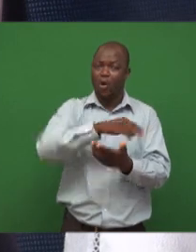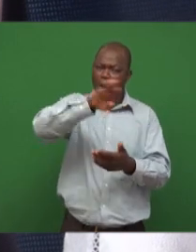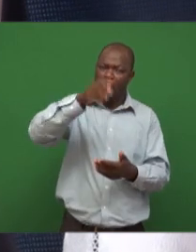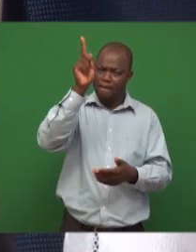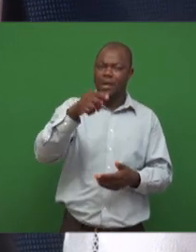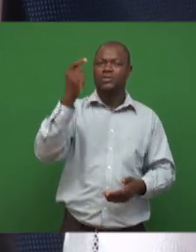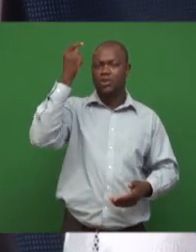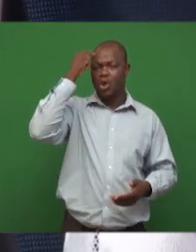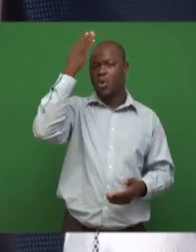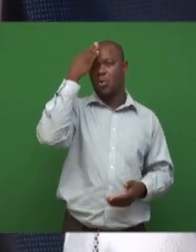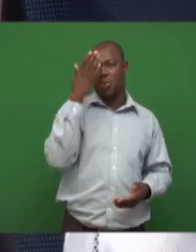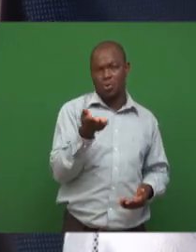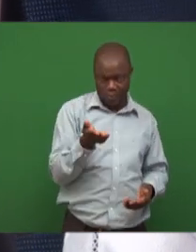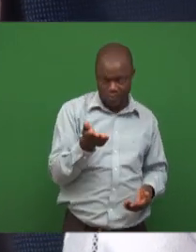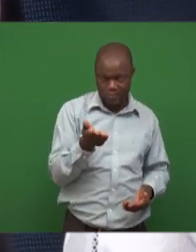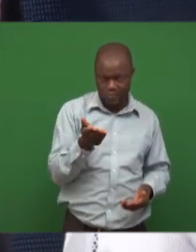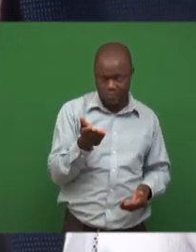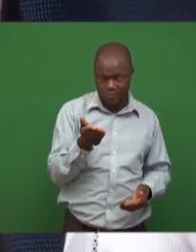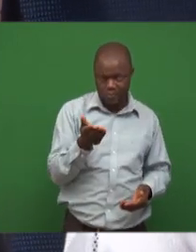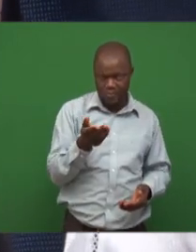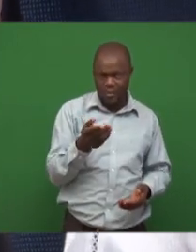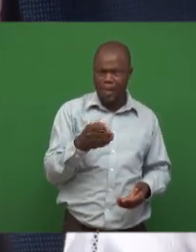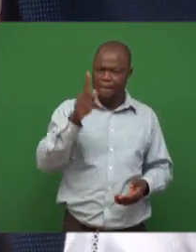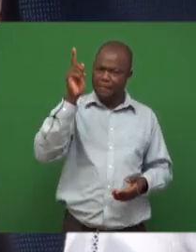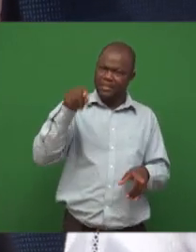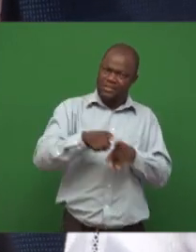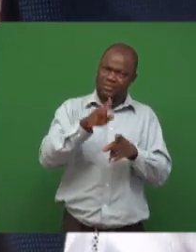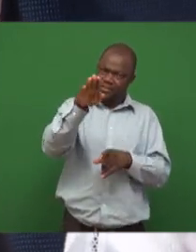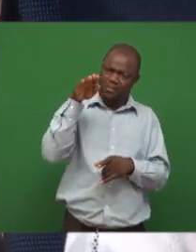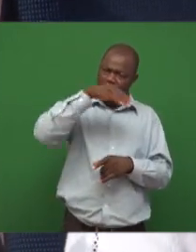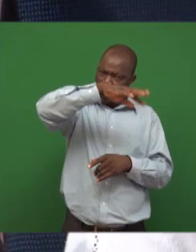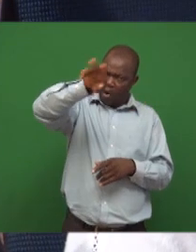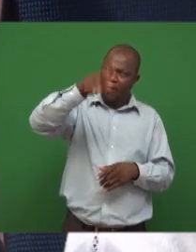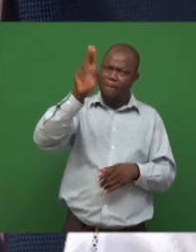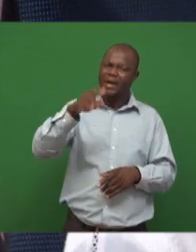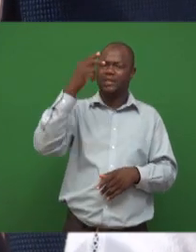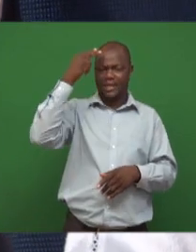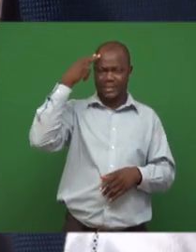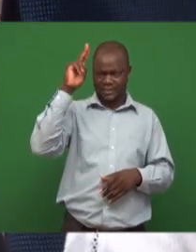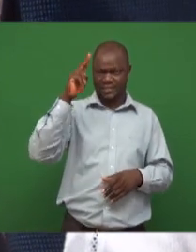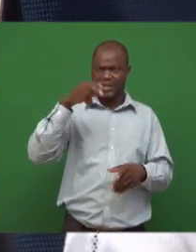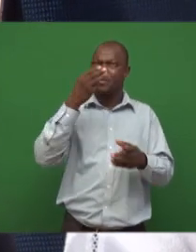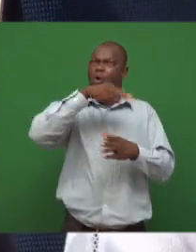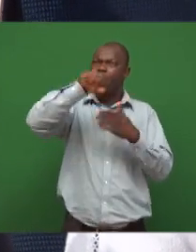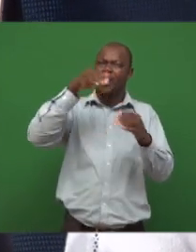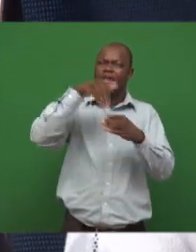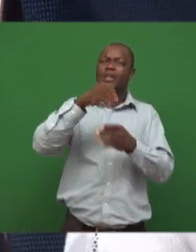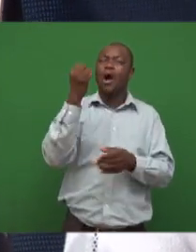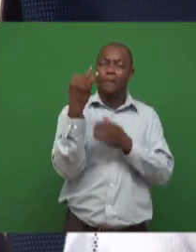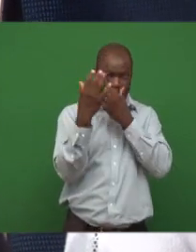ndiani, azikamwe kuti kana kuti nyika izive kuti muno munyika medu tiri vanhu vangani.